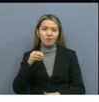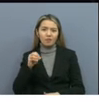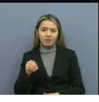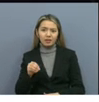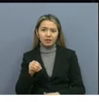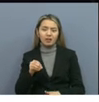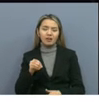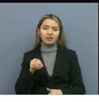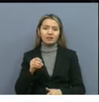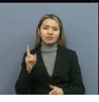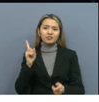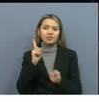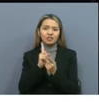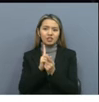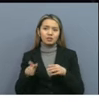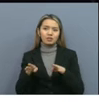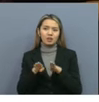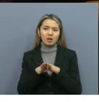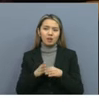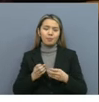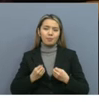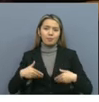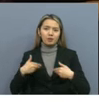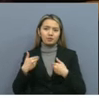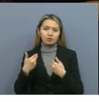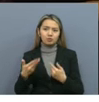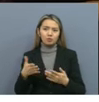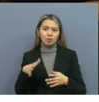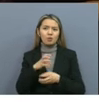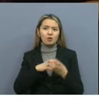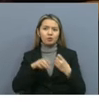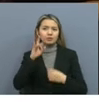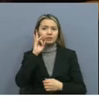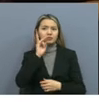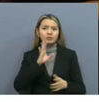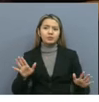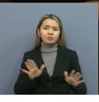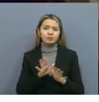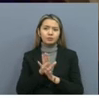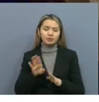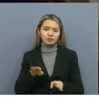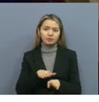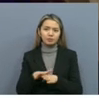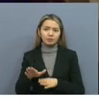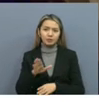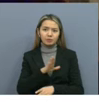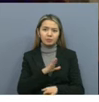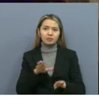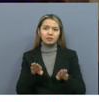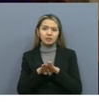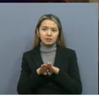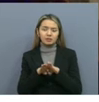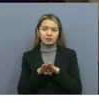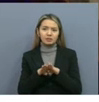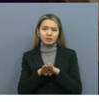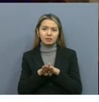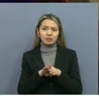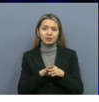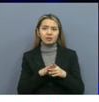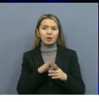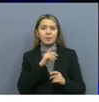филармония кезекті кешті осы діни мейрамға арнады. Әлемге танымал музыкалық туындылар орындалды. Мұндай шаралар тыңдарманға рухани